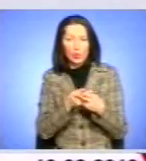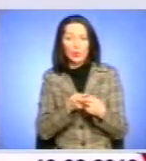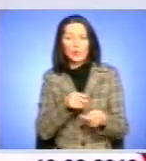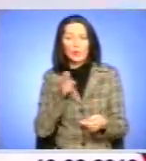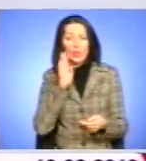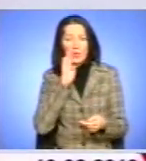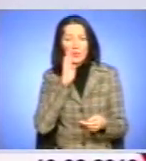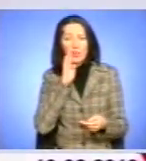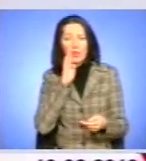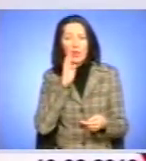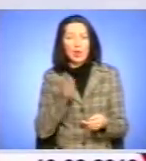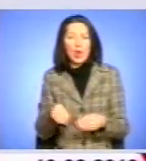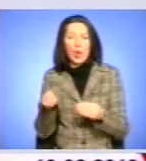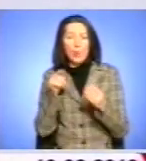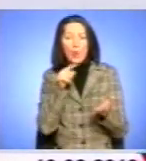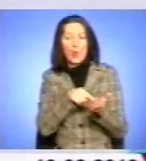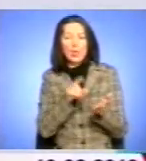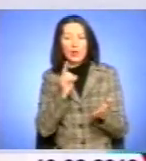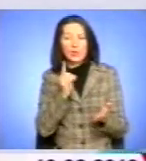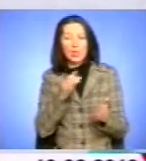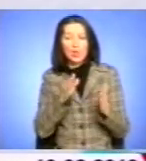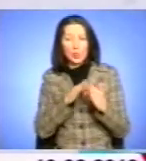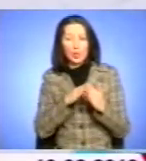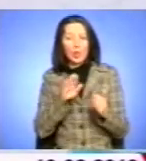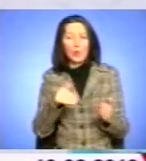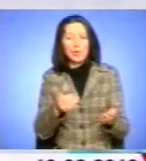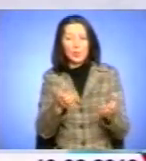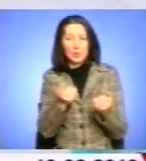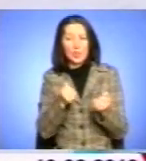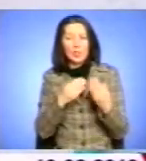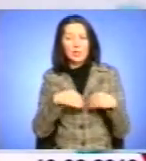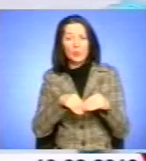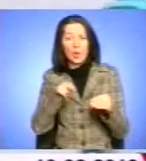Проць. Дитина вимагає не лише багато уваги, а й матеріальних витрат.